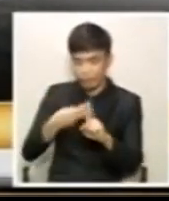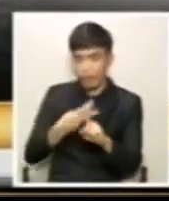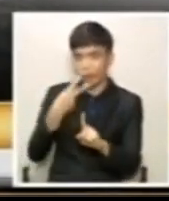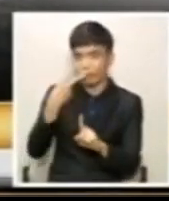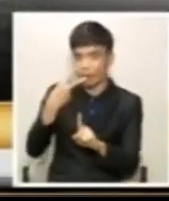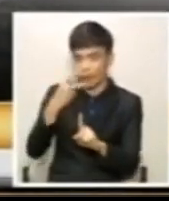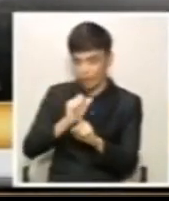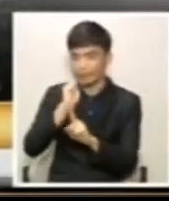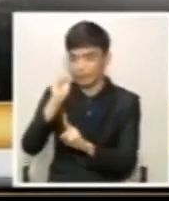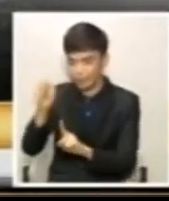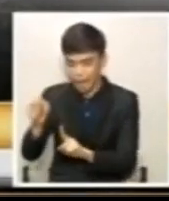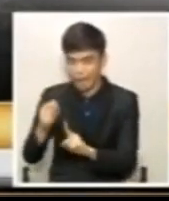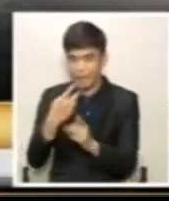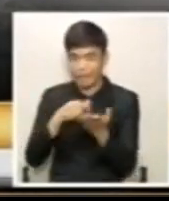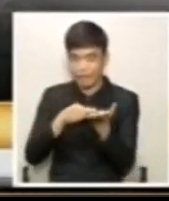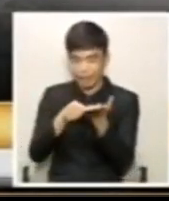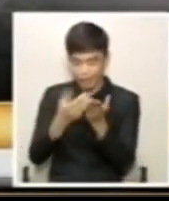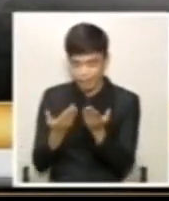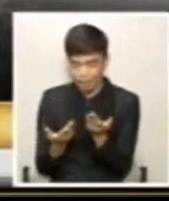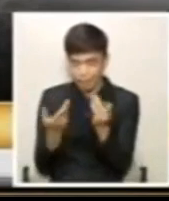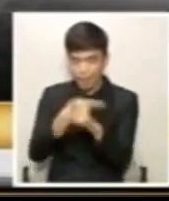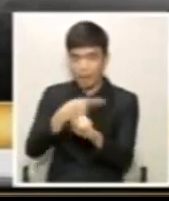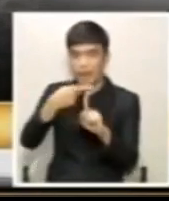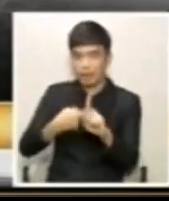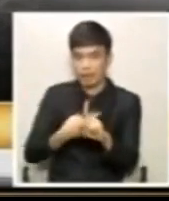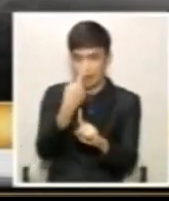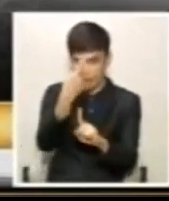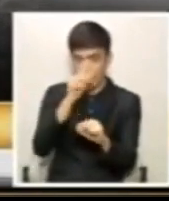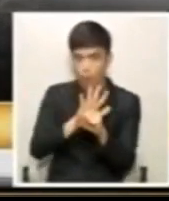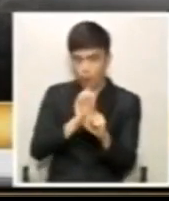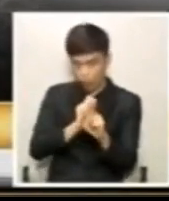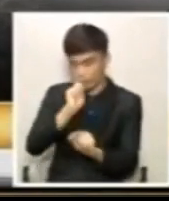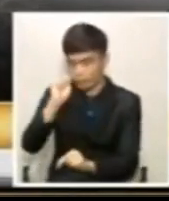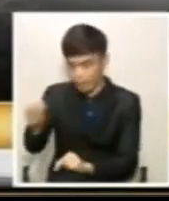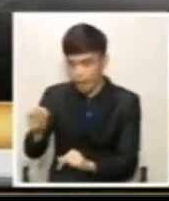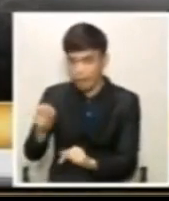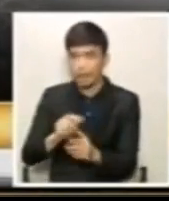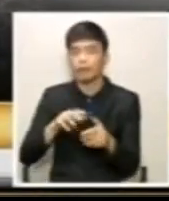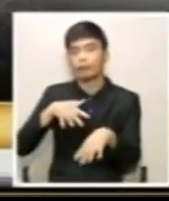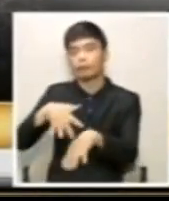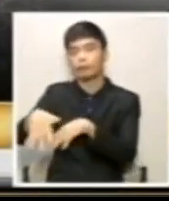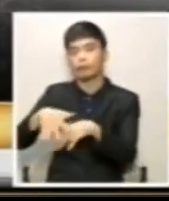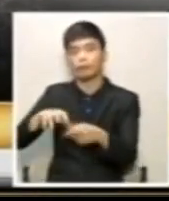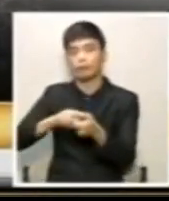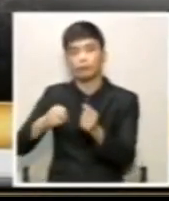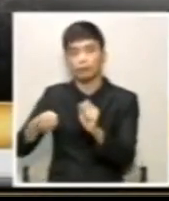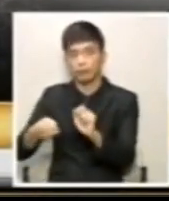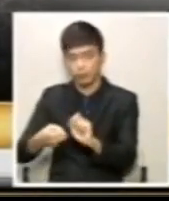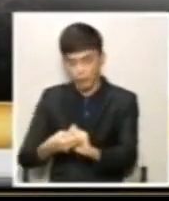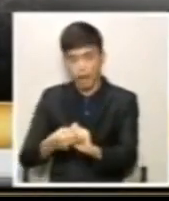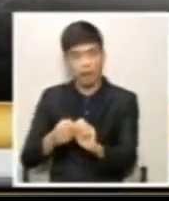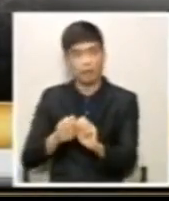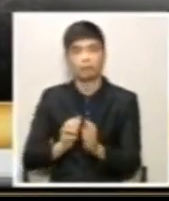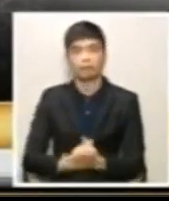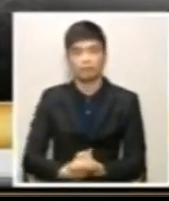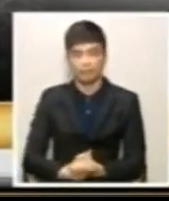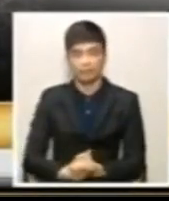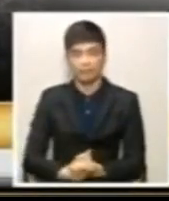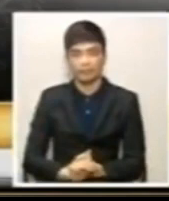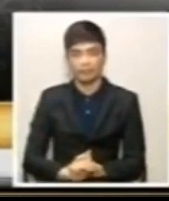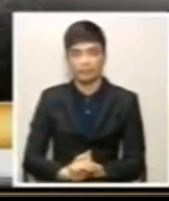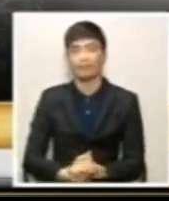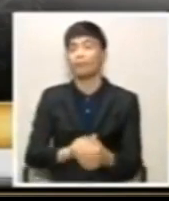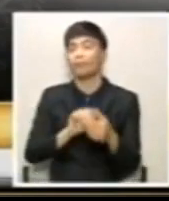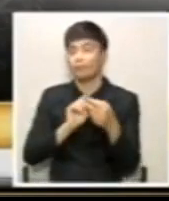1เดือนครั้งเพราะว่าเกษตรกรมีปัญหาได้รับความเดือดร้อนทางเศรษฐกิจเป็นอย่างมากนะครับ